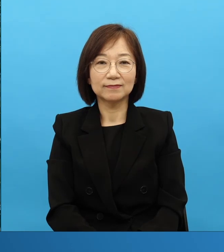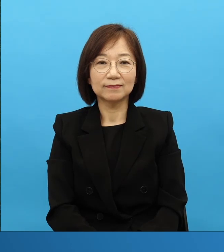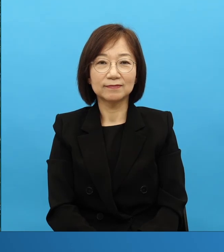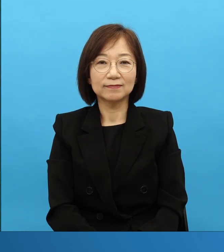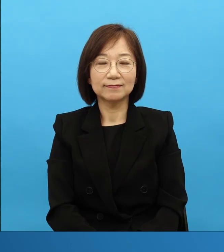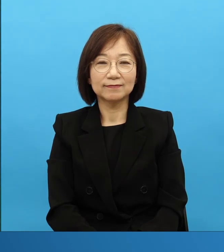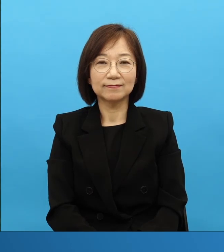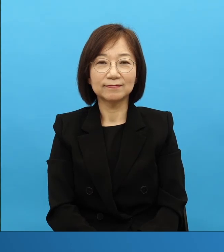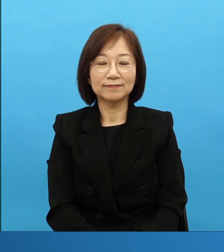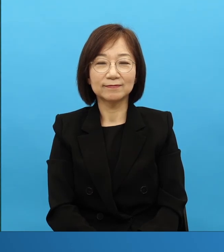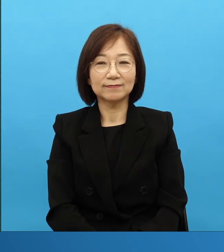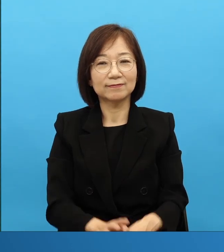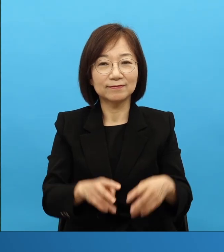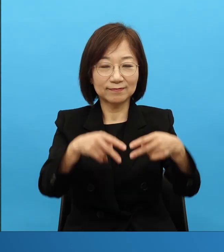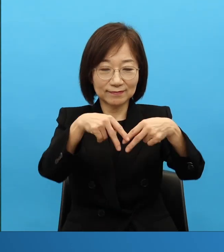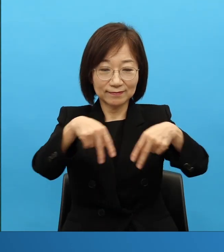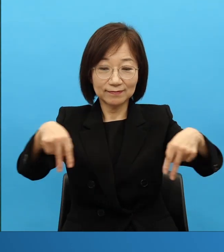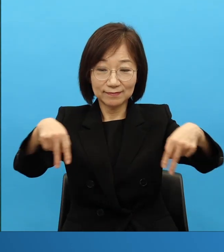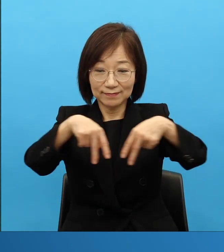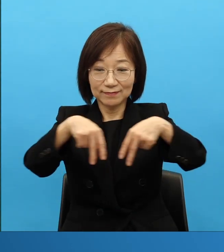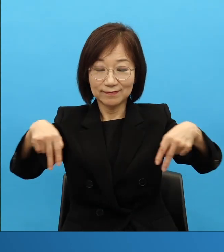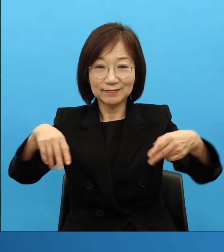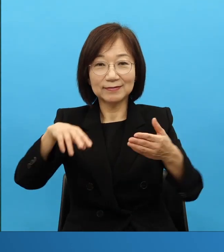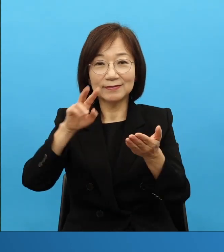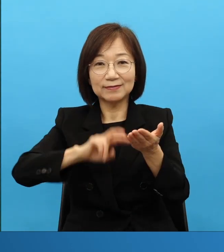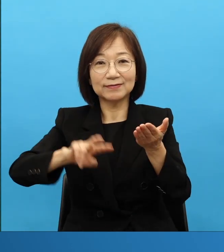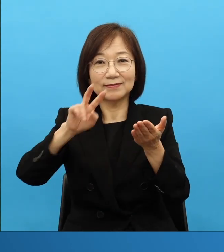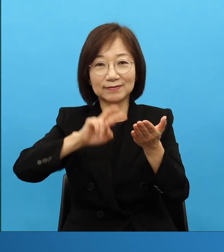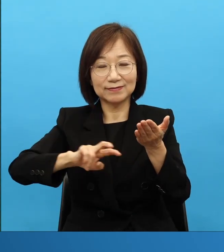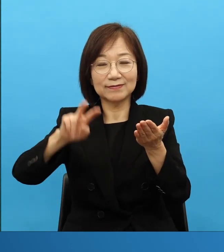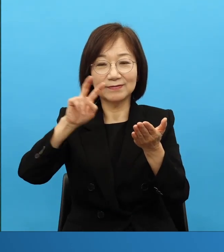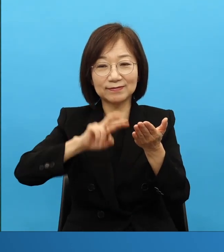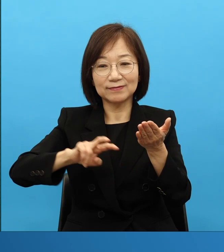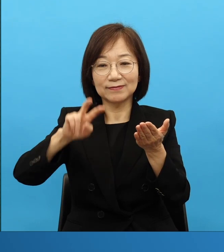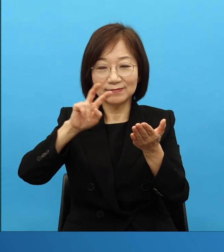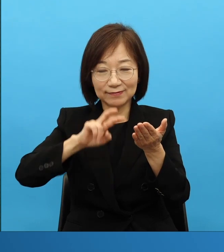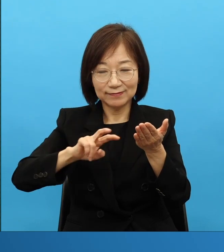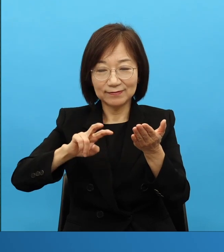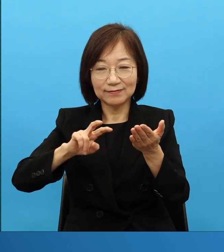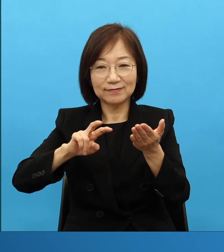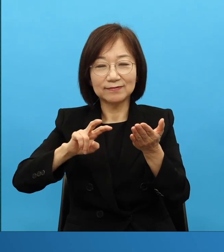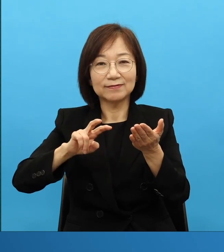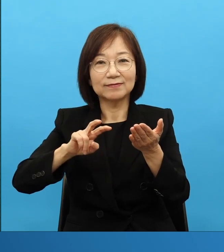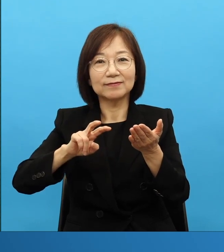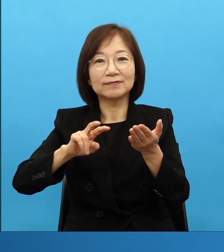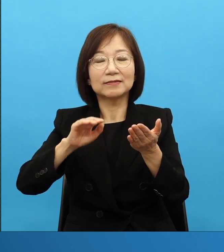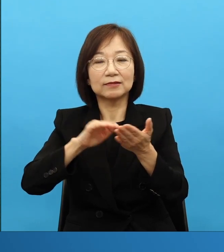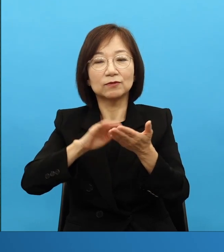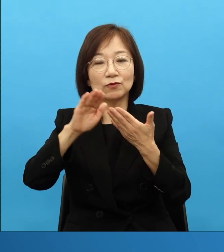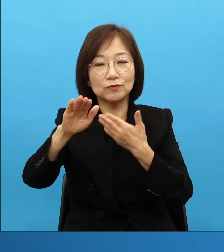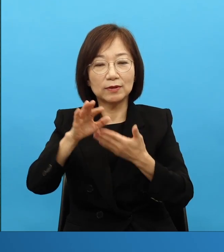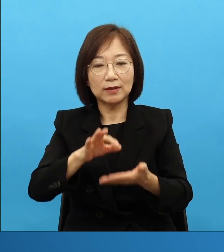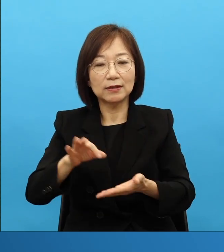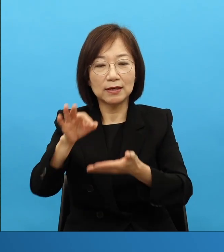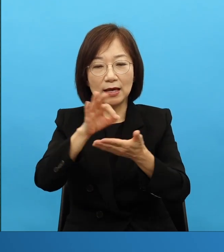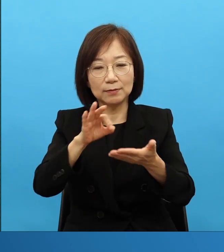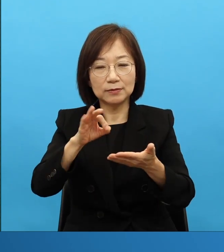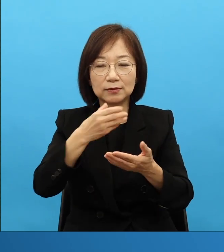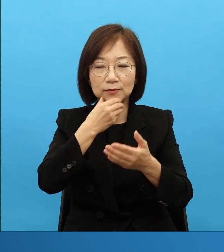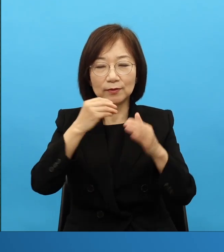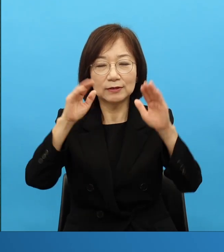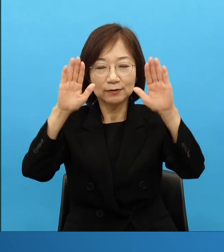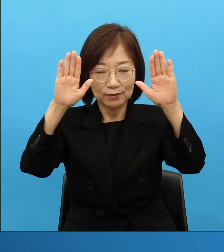다 같이 일어나셔서 주여 나의 걸음이 찬양 드린 후에 드린 예물 위해서 목사님 축복 기도해